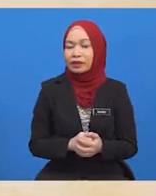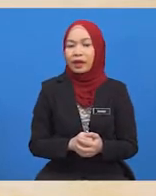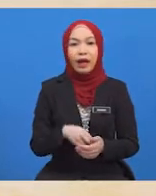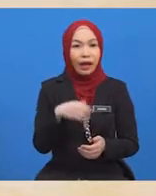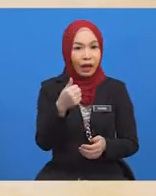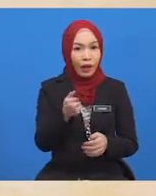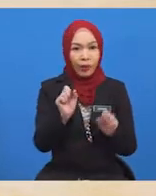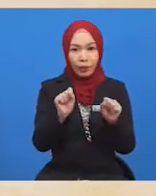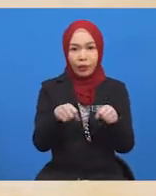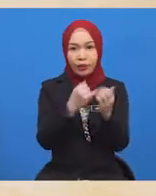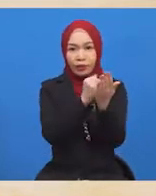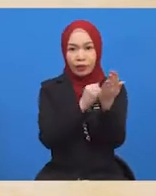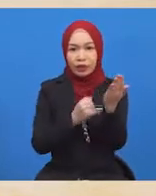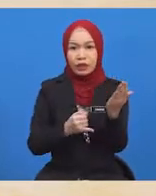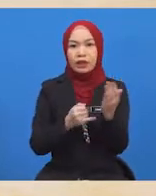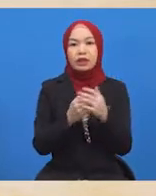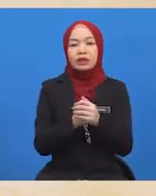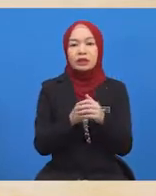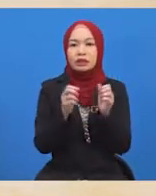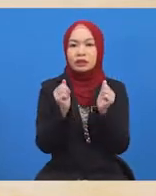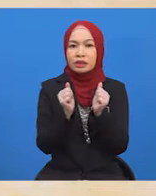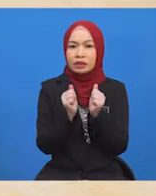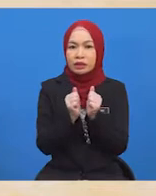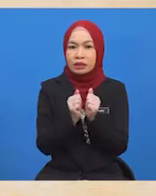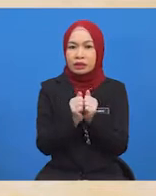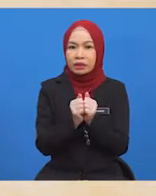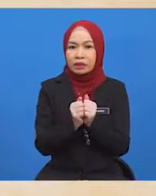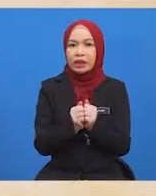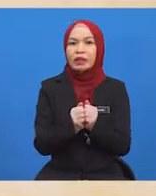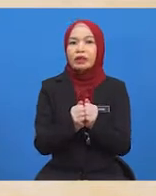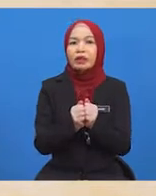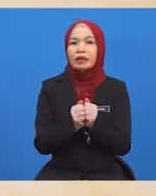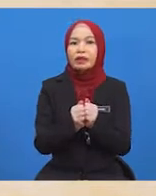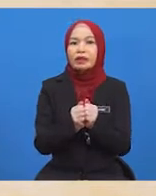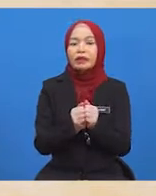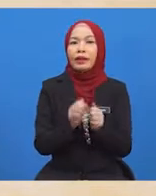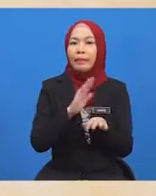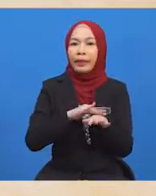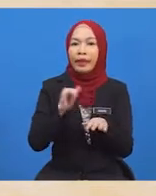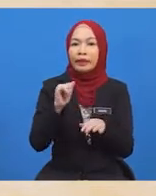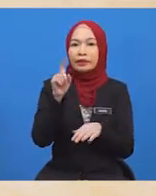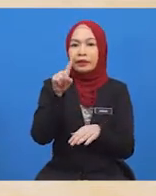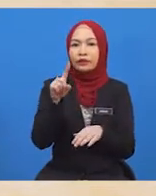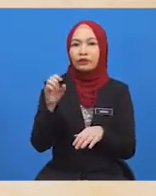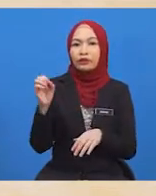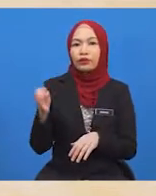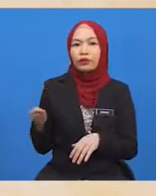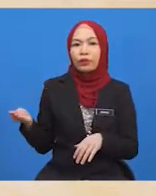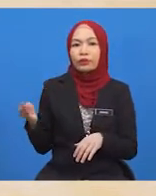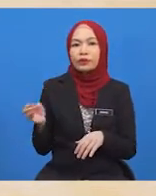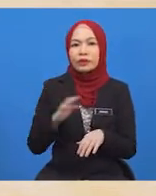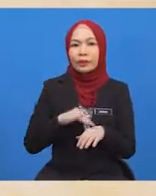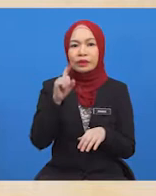Murid-murid, anda boleh melukis uncuran ortogon suatu objek pada satah mengufuk atau satah mencancang